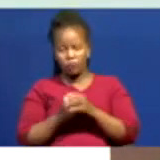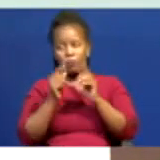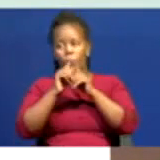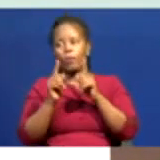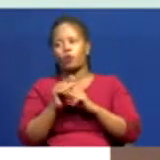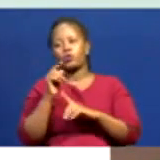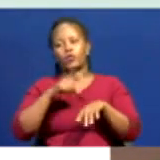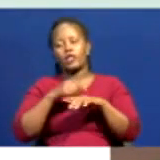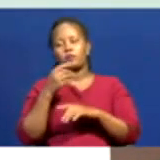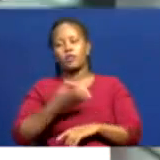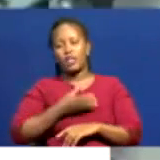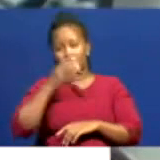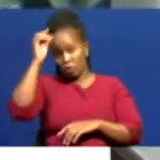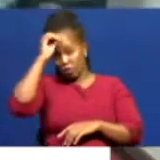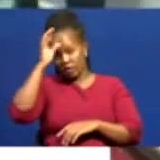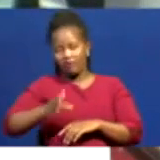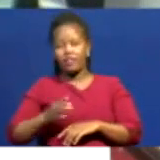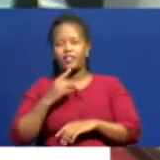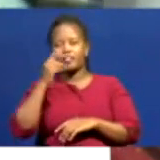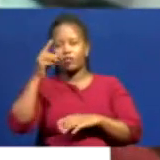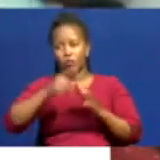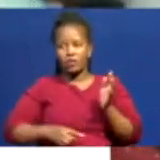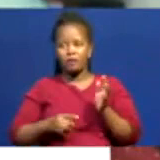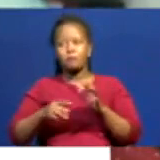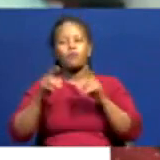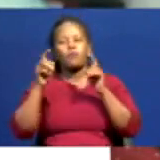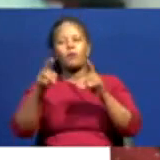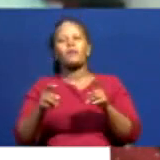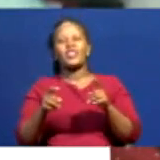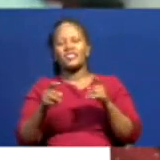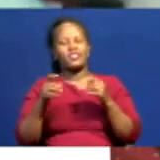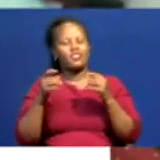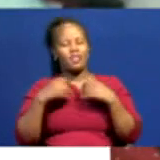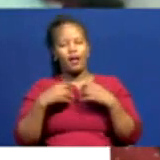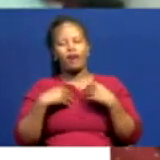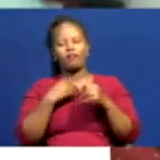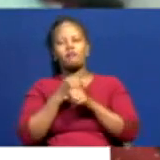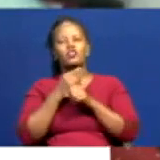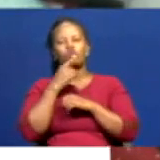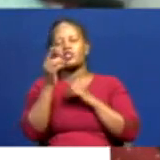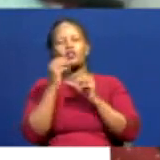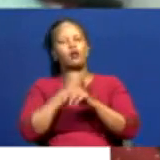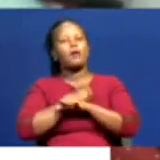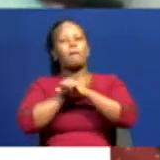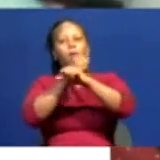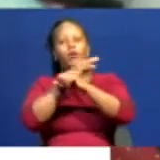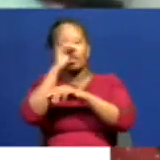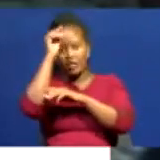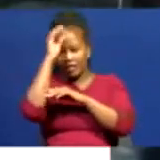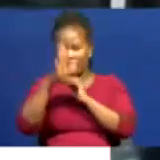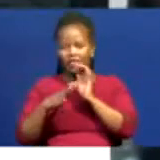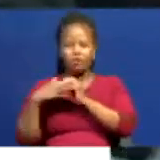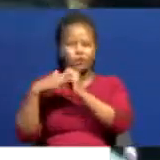la magavana likishinikiza kuongezwa kwa kigezo cha kuondoa magavana walio uongozini,